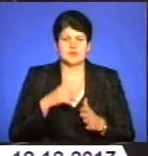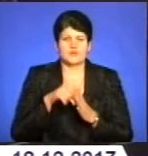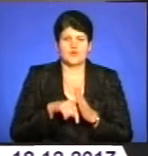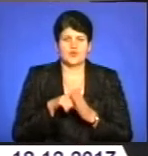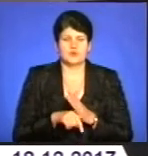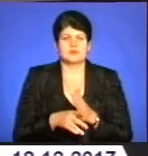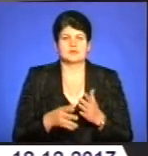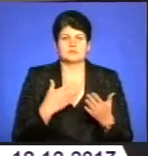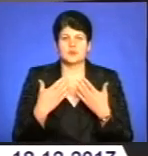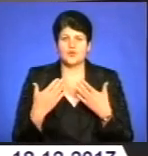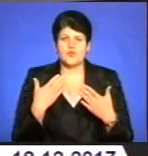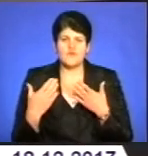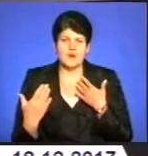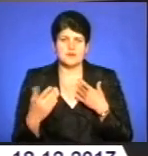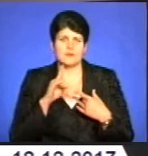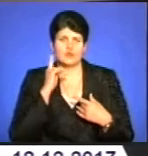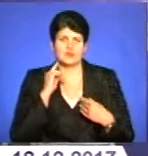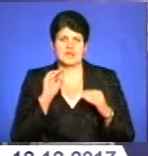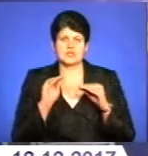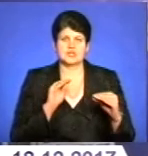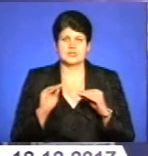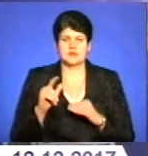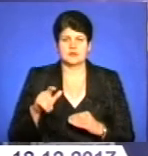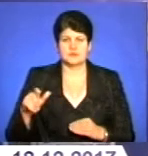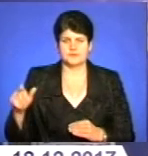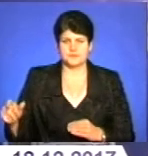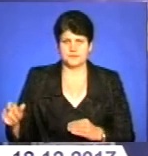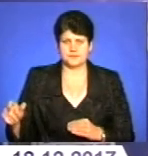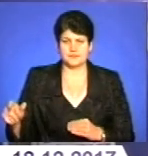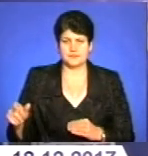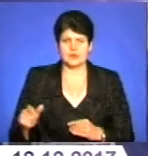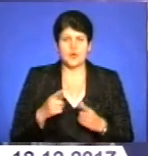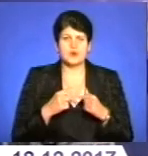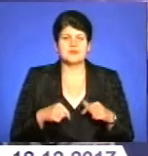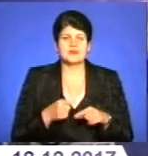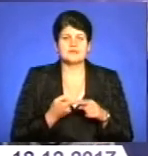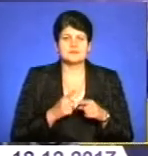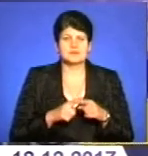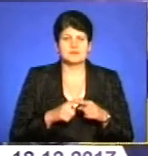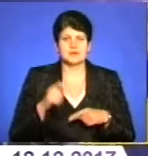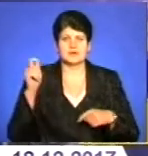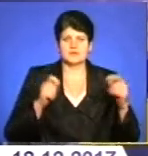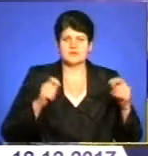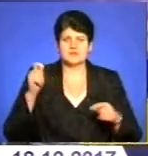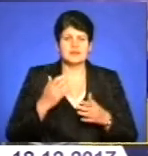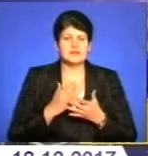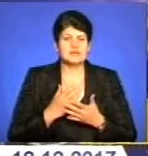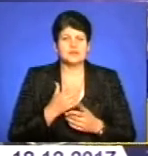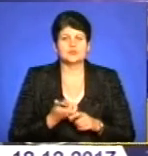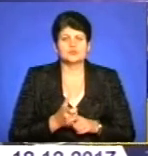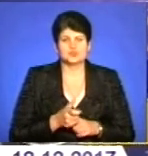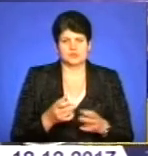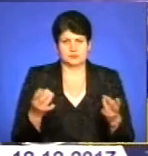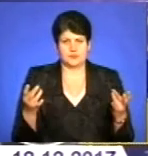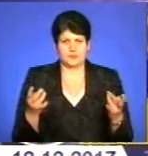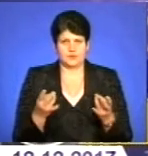молодих режисерів та акторів із глядачами. Організація таких форумів, фестивалів, я вважаю її абсолютно необхідною, тому